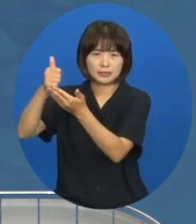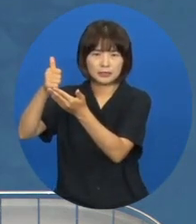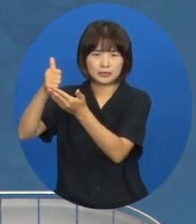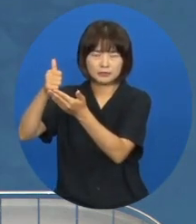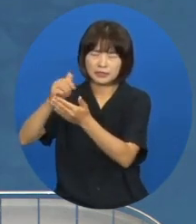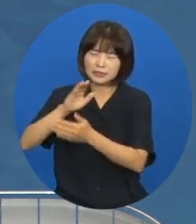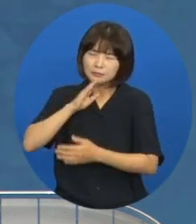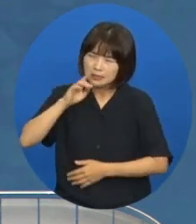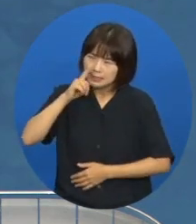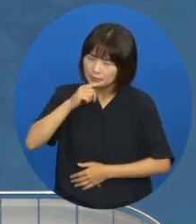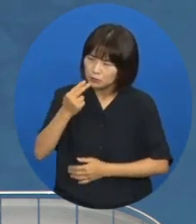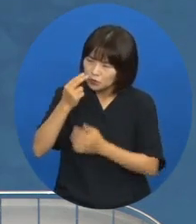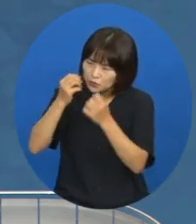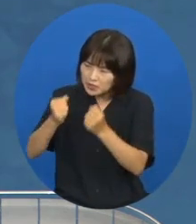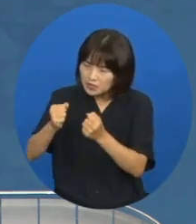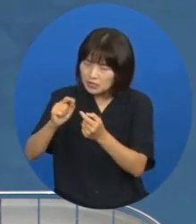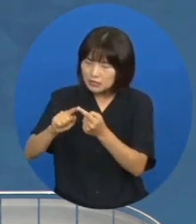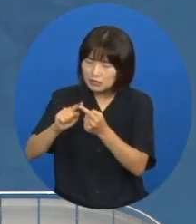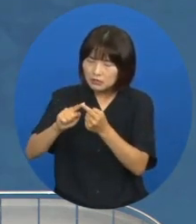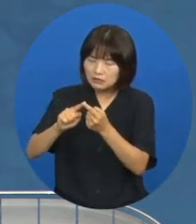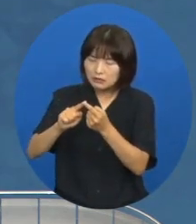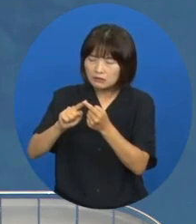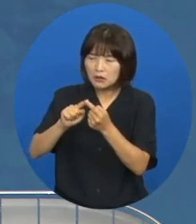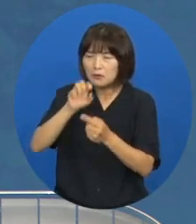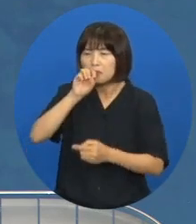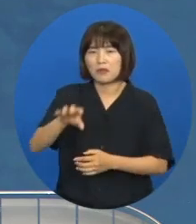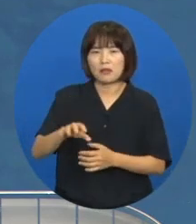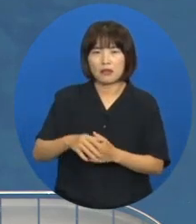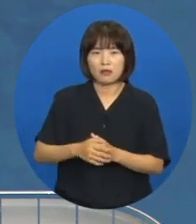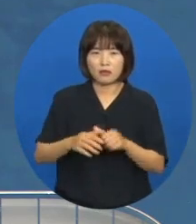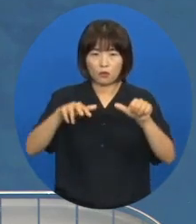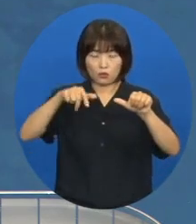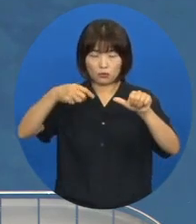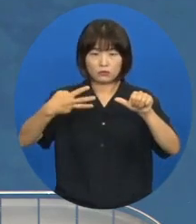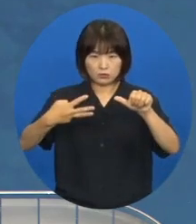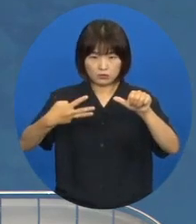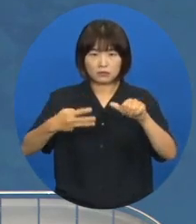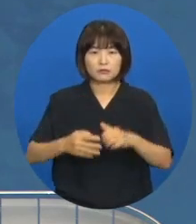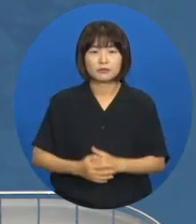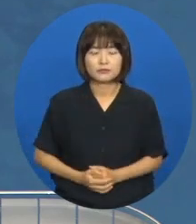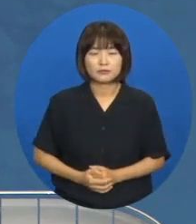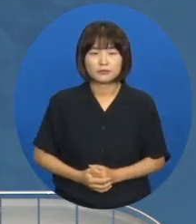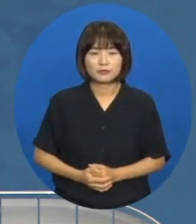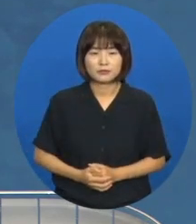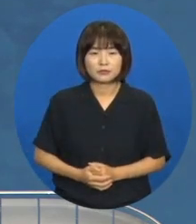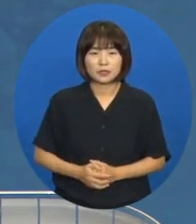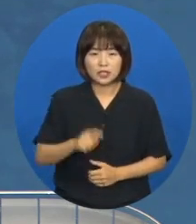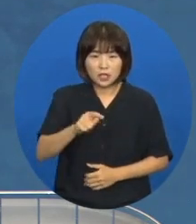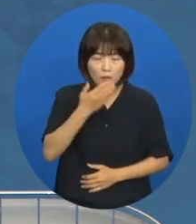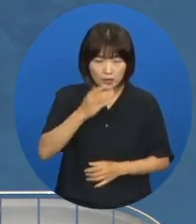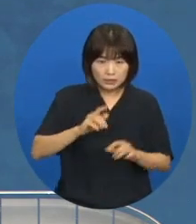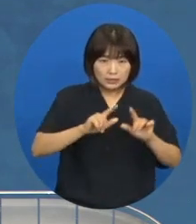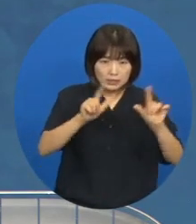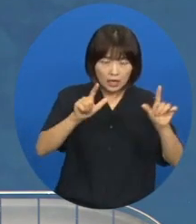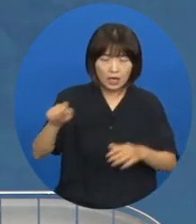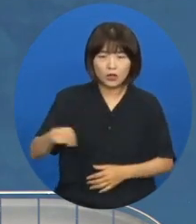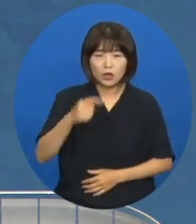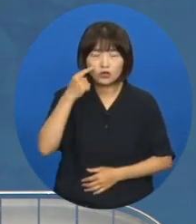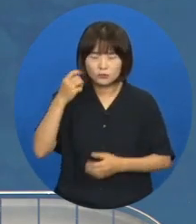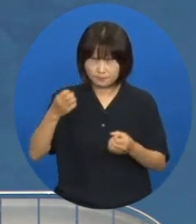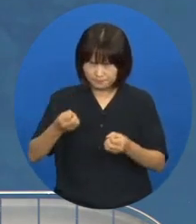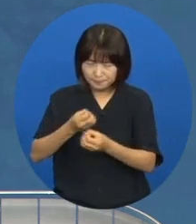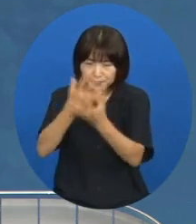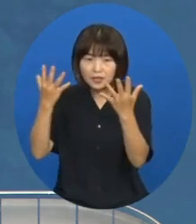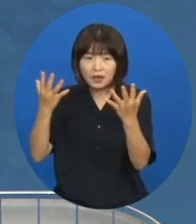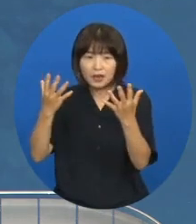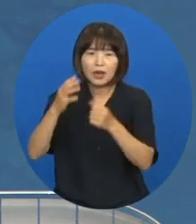아주 나쁜 존재로 단정시켜버립니다. 5절 말씀해 보면 너희가 그것을 먹는 날에는 너희 눈이